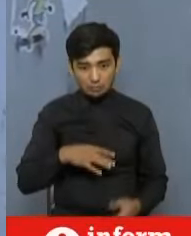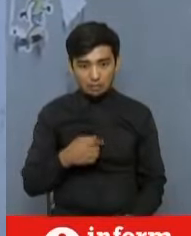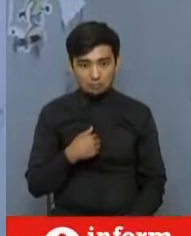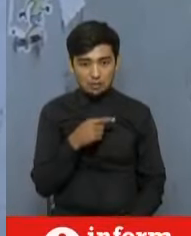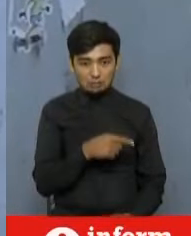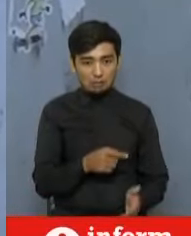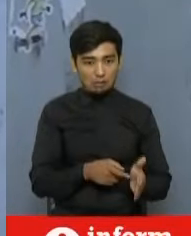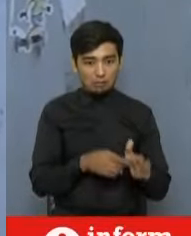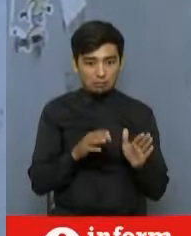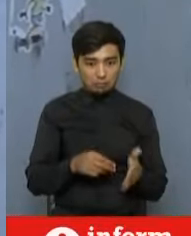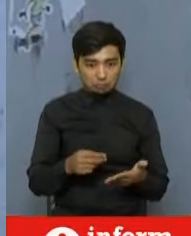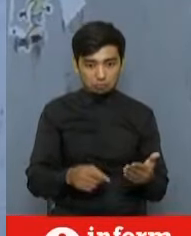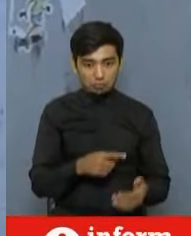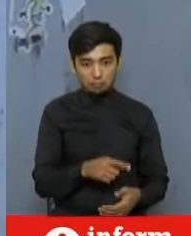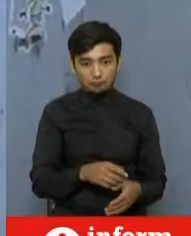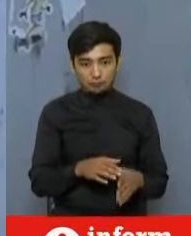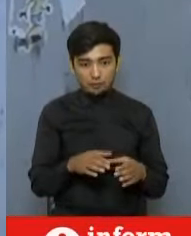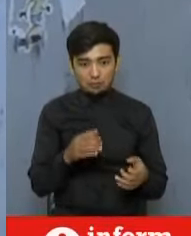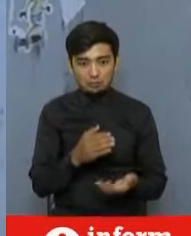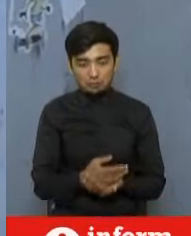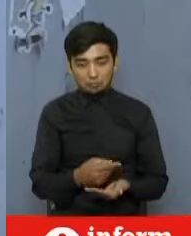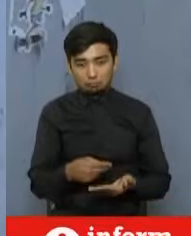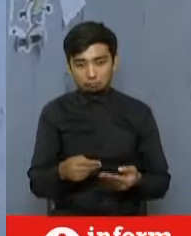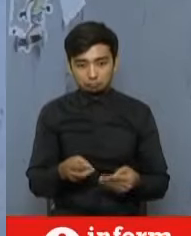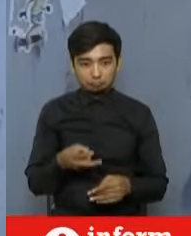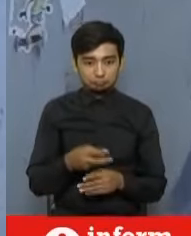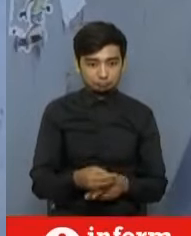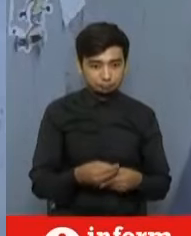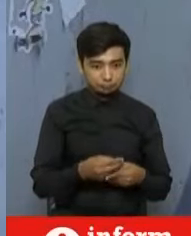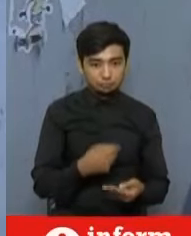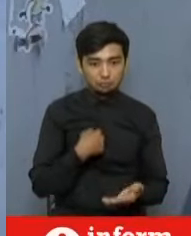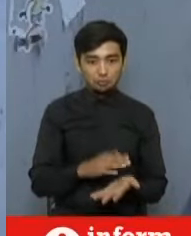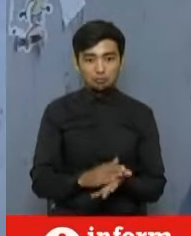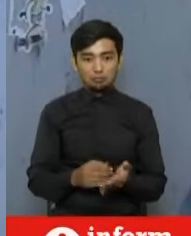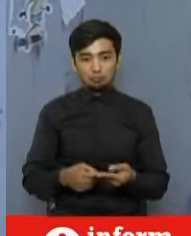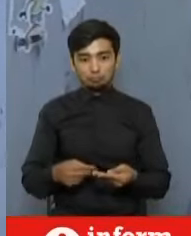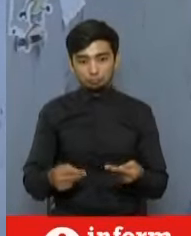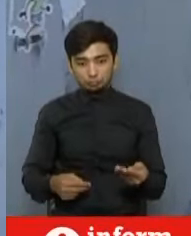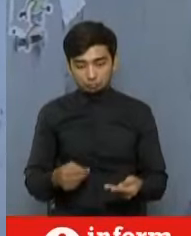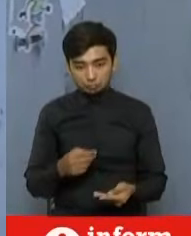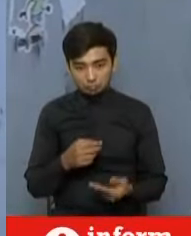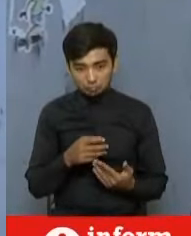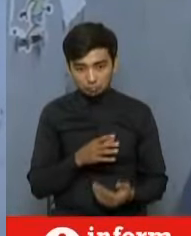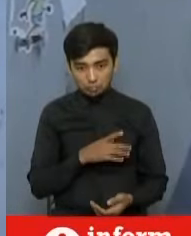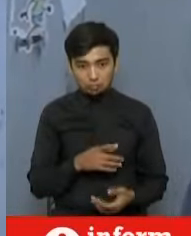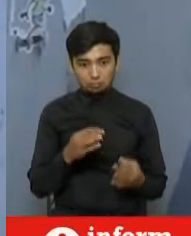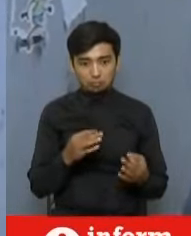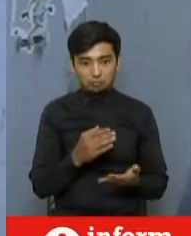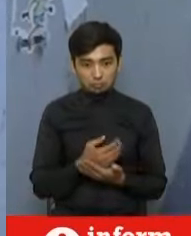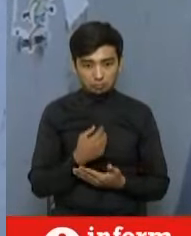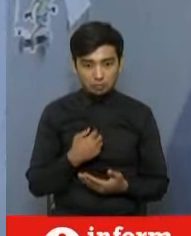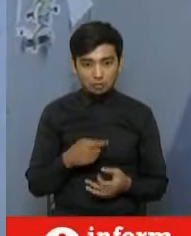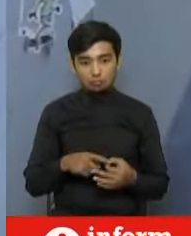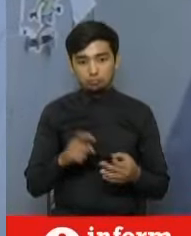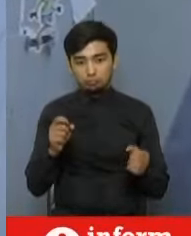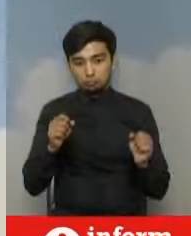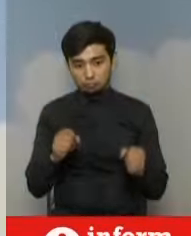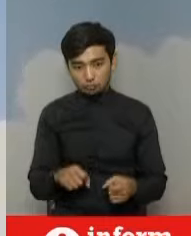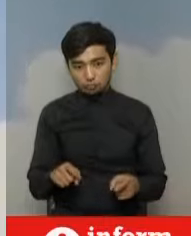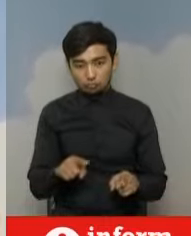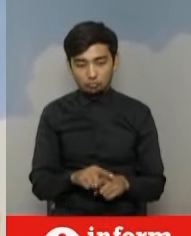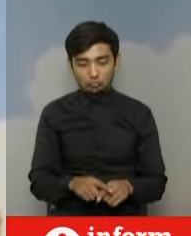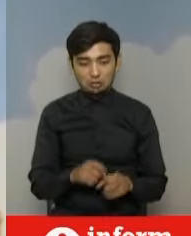значит, полномочия подписывать здесь договоры. Раз есть полномочия подписать, значит, можно и